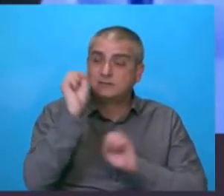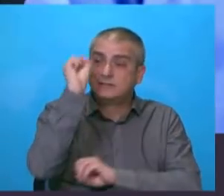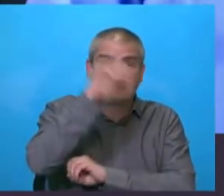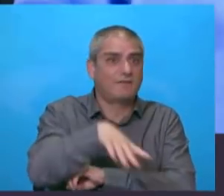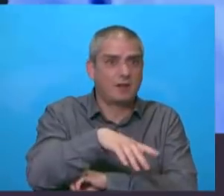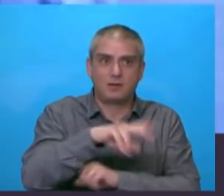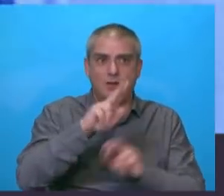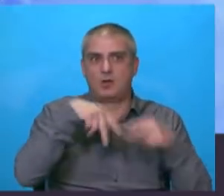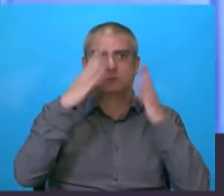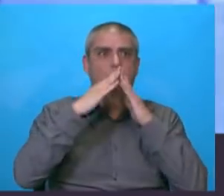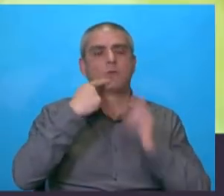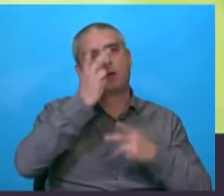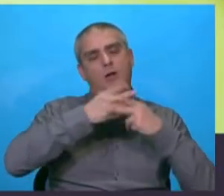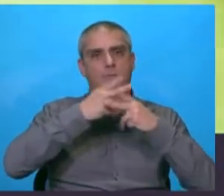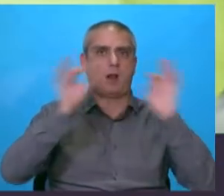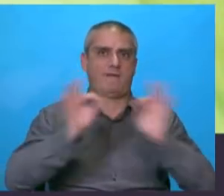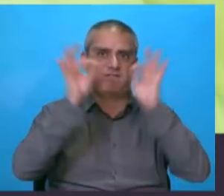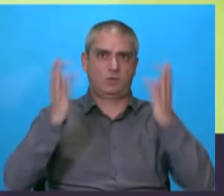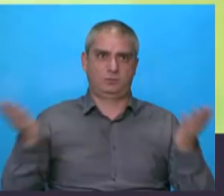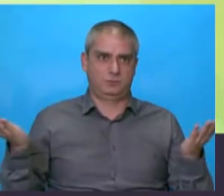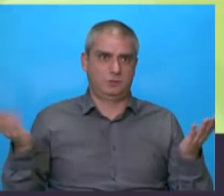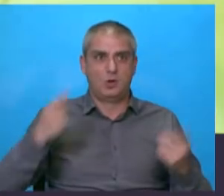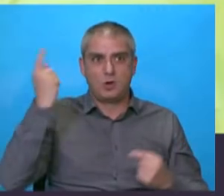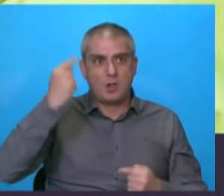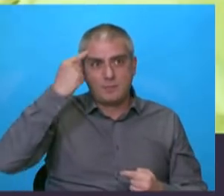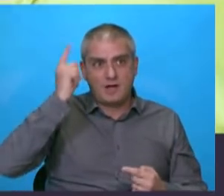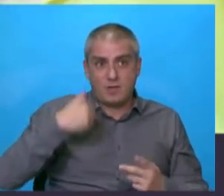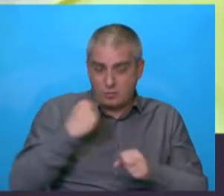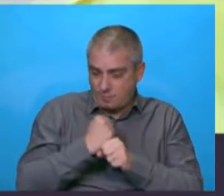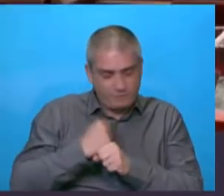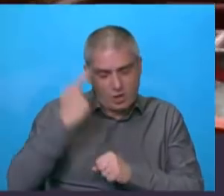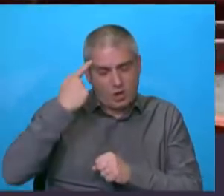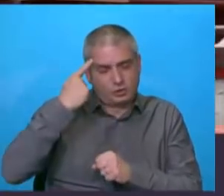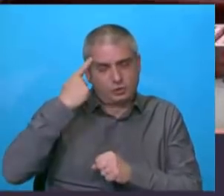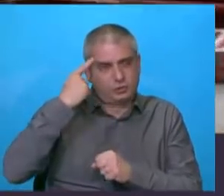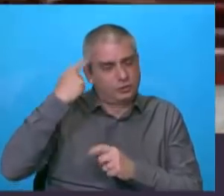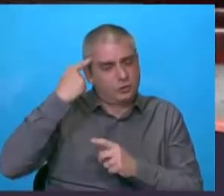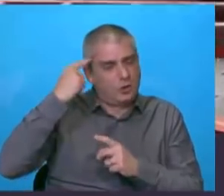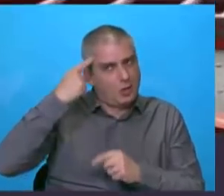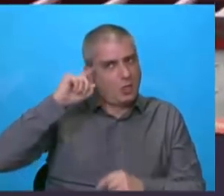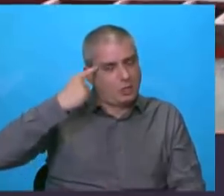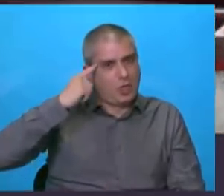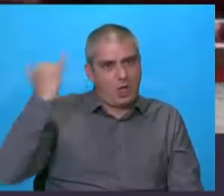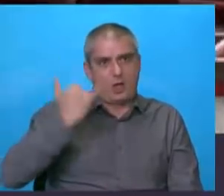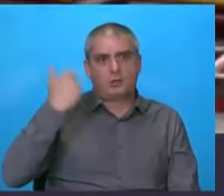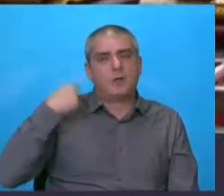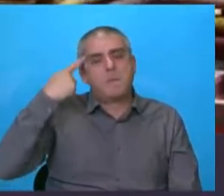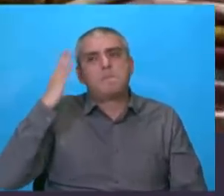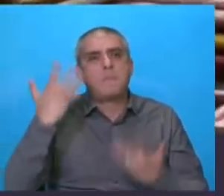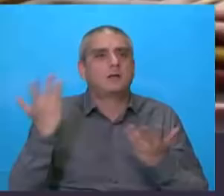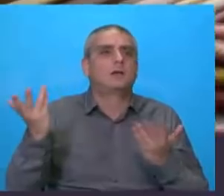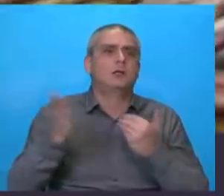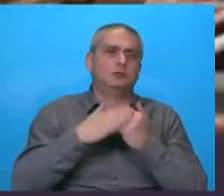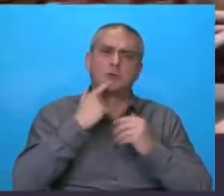חזלה בבית, אומר יש וירוס. כל יום אפילו אנחנו עבודה, או שלא נקי, או שמה יהיה. אישה אומר, אין בעיה, אתה